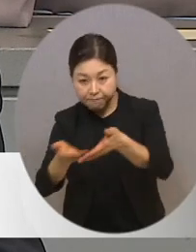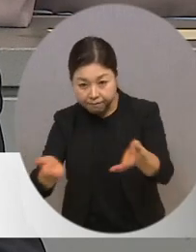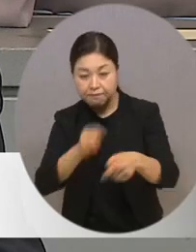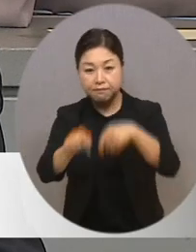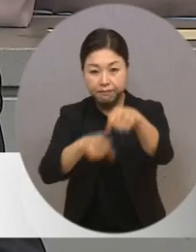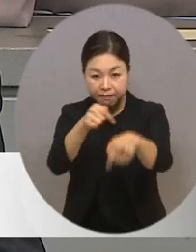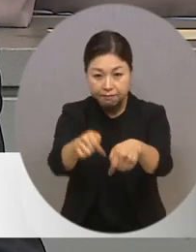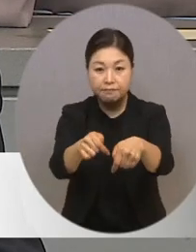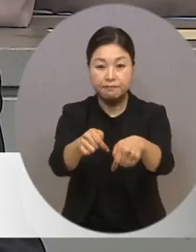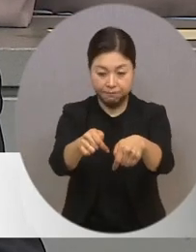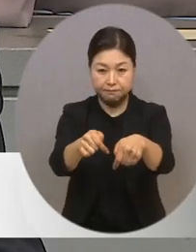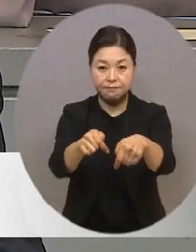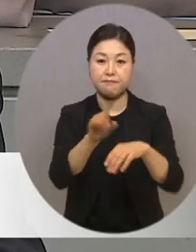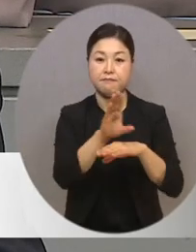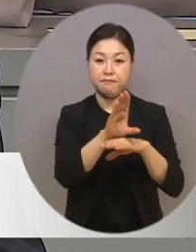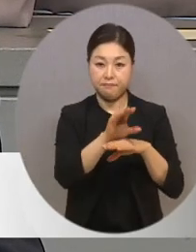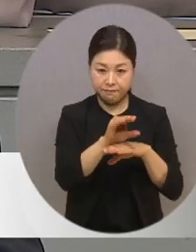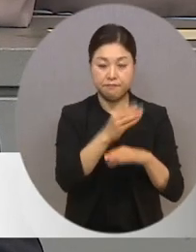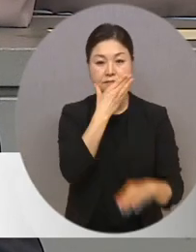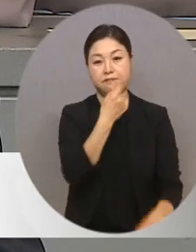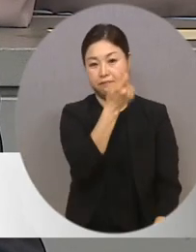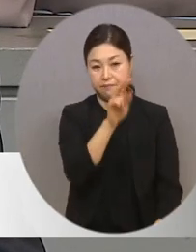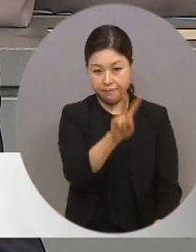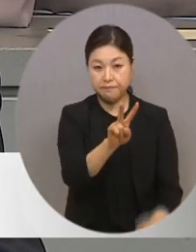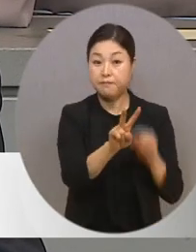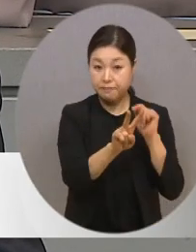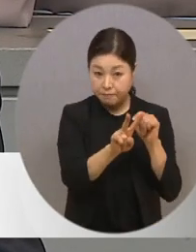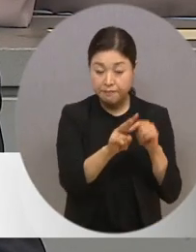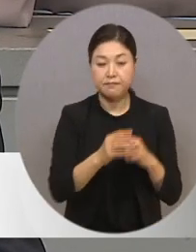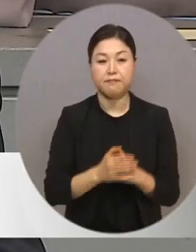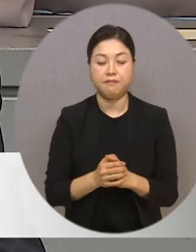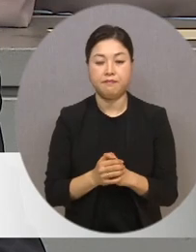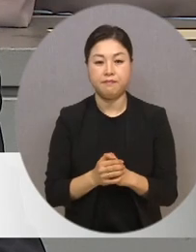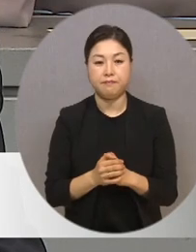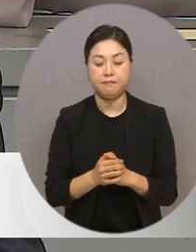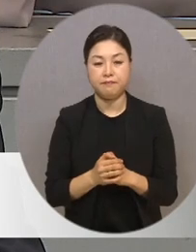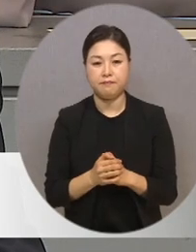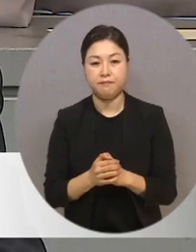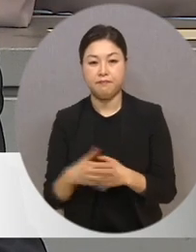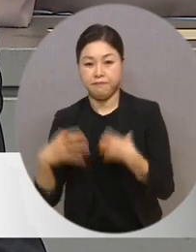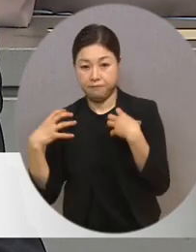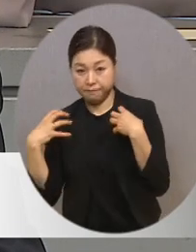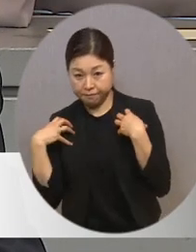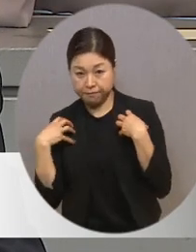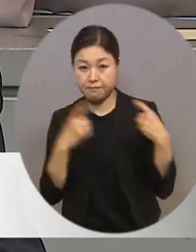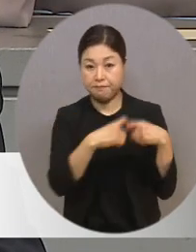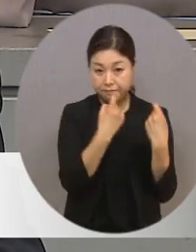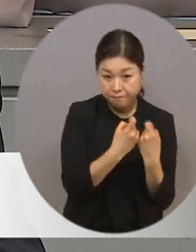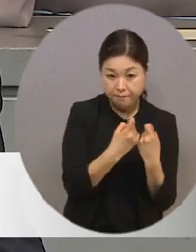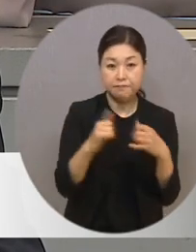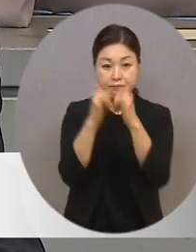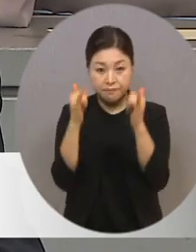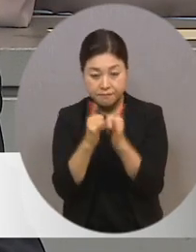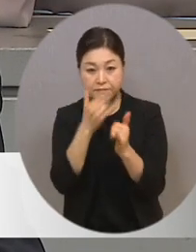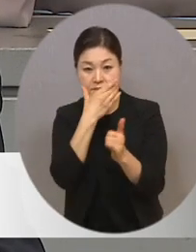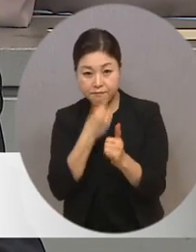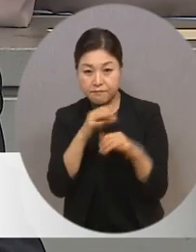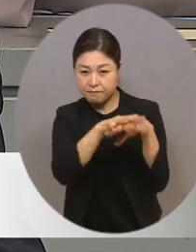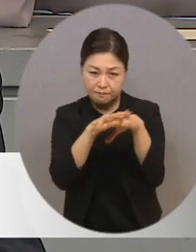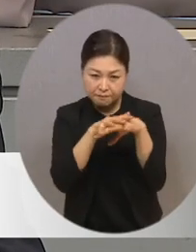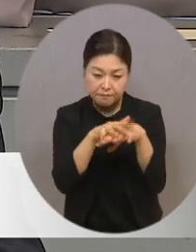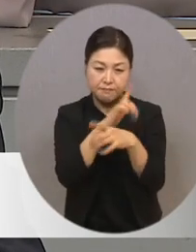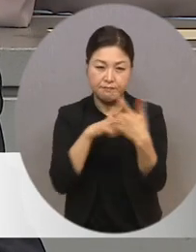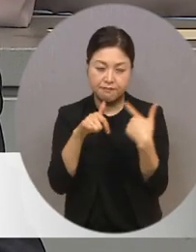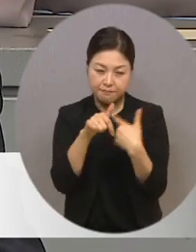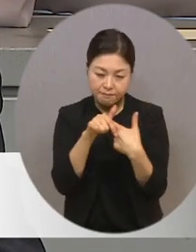방송인 그 우리 복지가 민간 사회 복지망을 더욱 촘촘하고 두렵게 만들기 위한